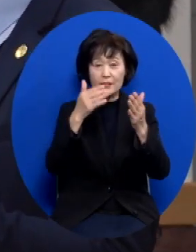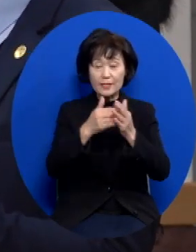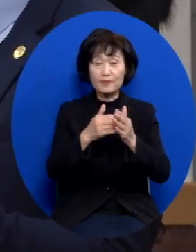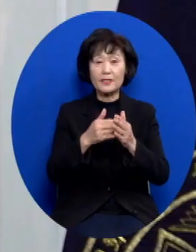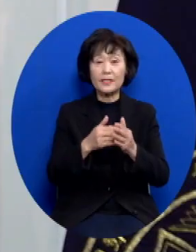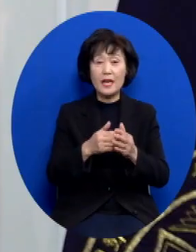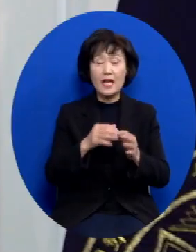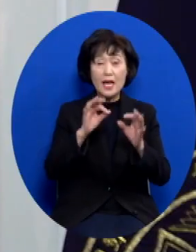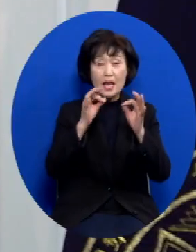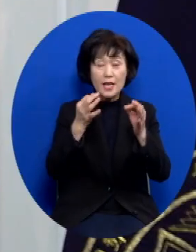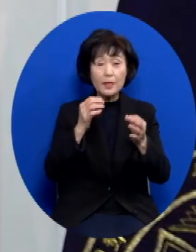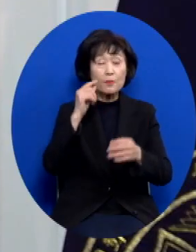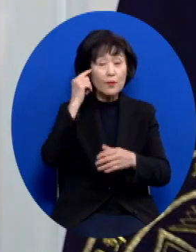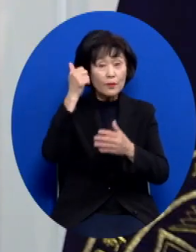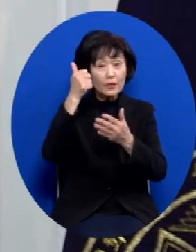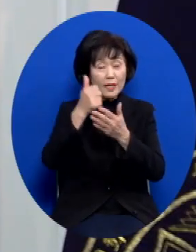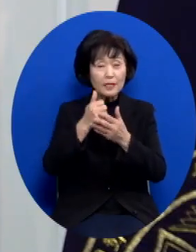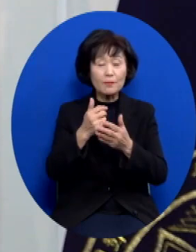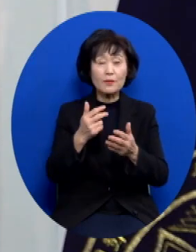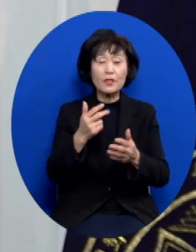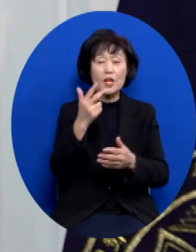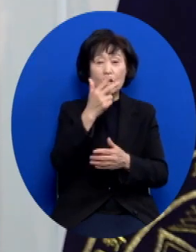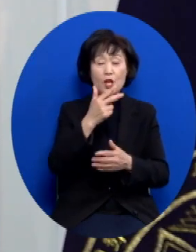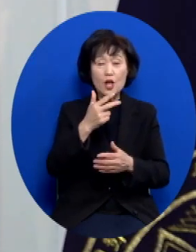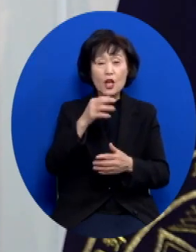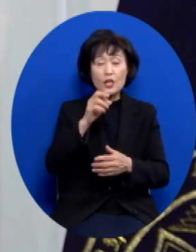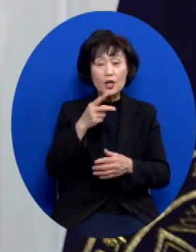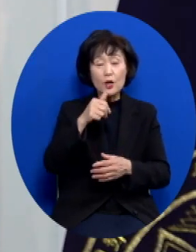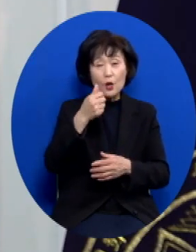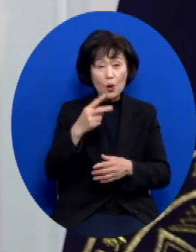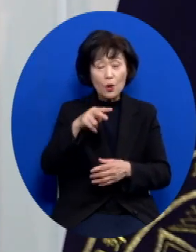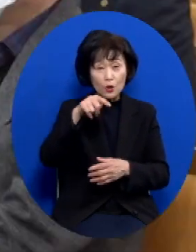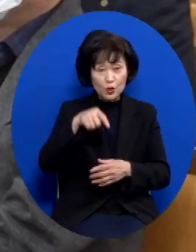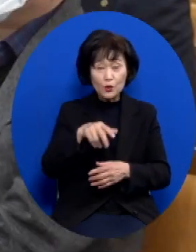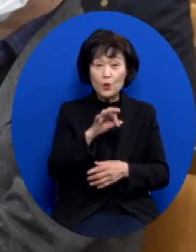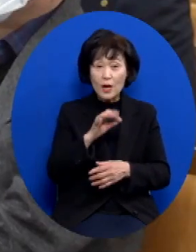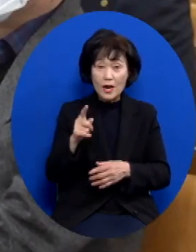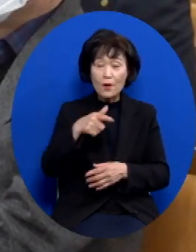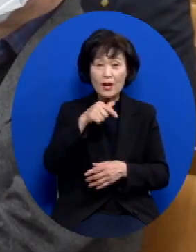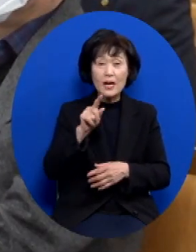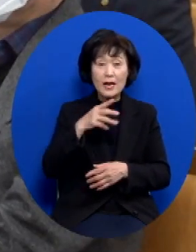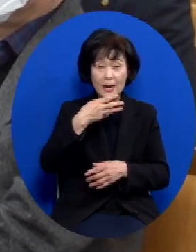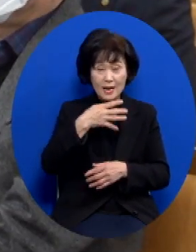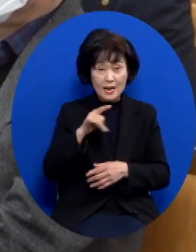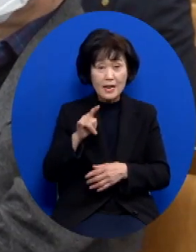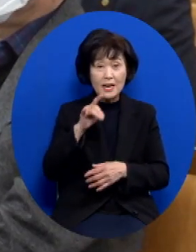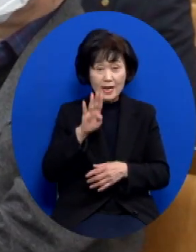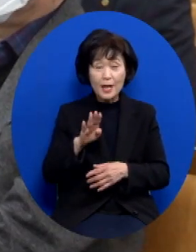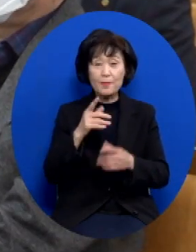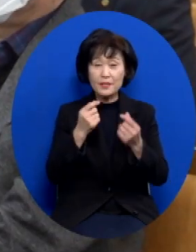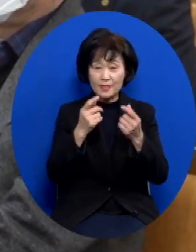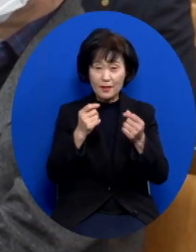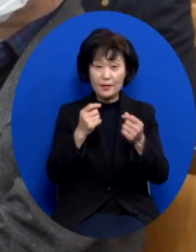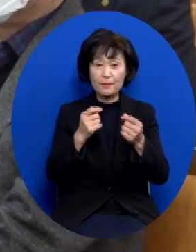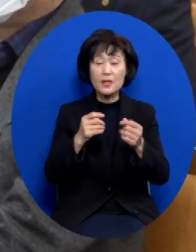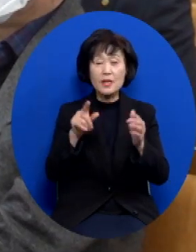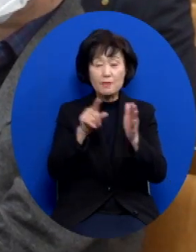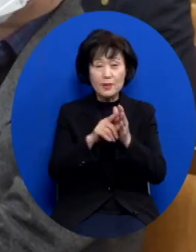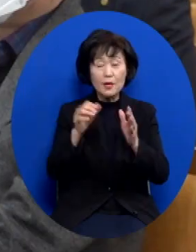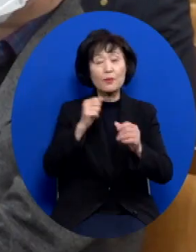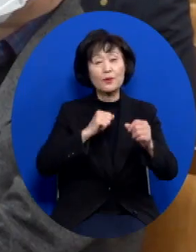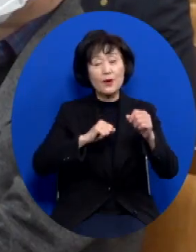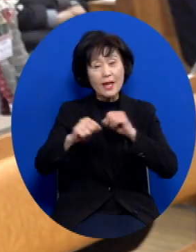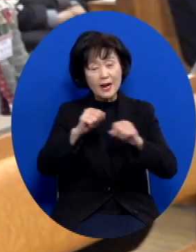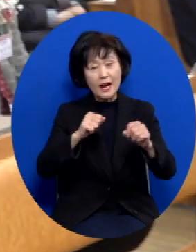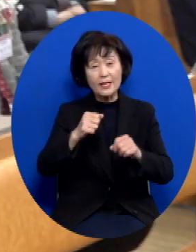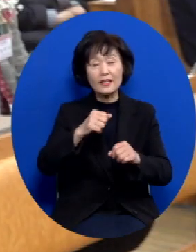남부연회 김동현 감독은 여호수아와 갈렙처럼 믿음으로 생각하며 고백하고 행하여 하나님께서 기뻐하시는 청장년회가